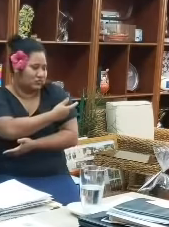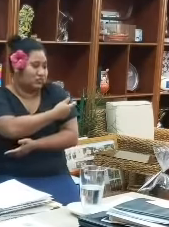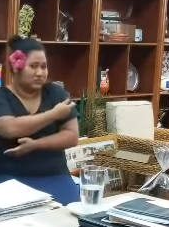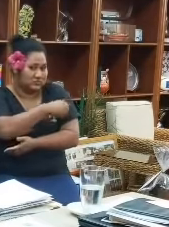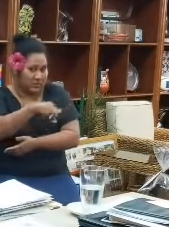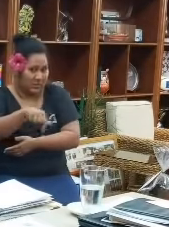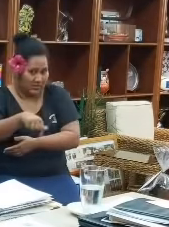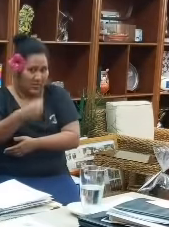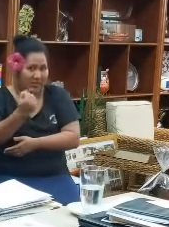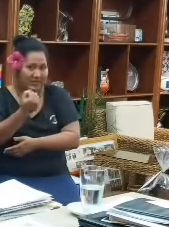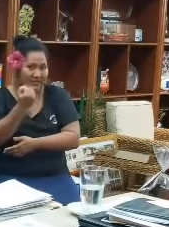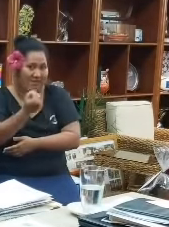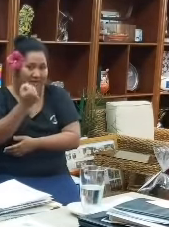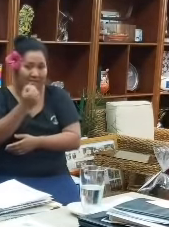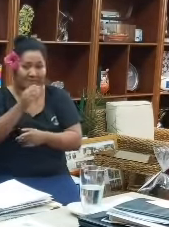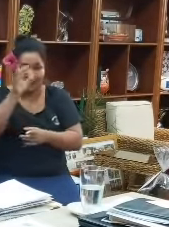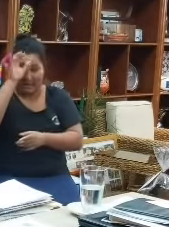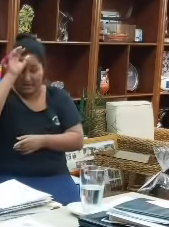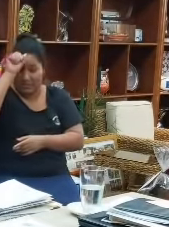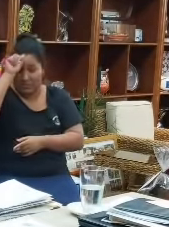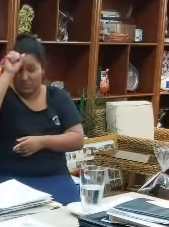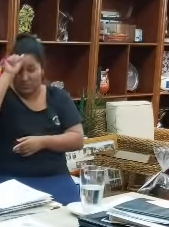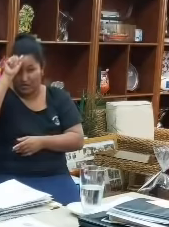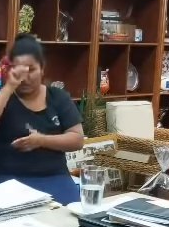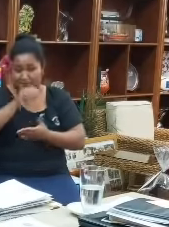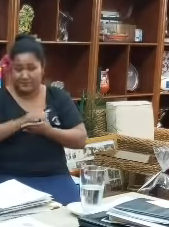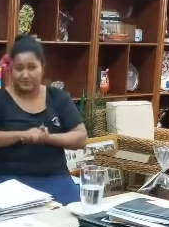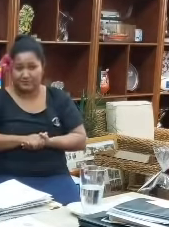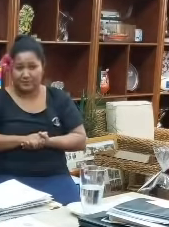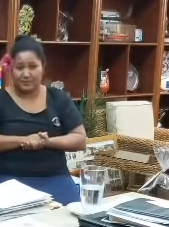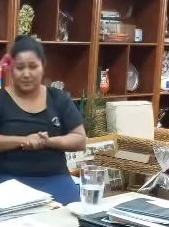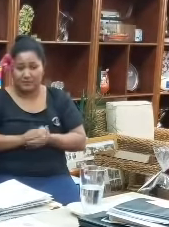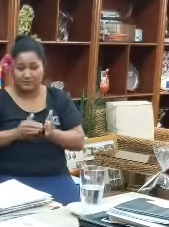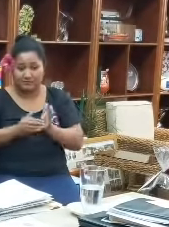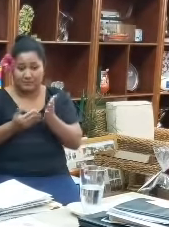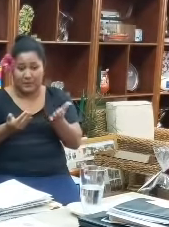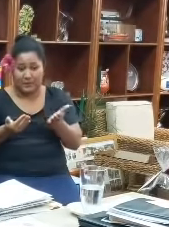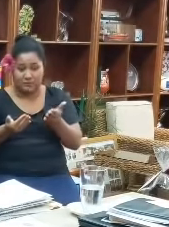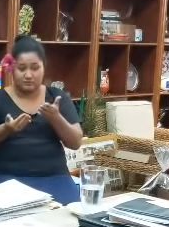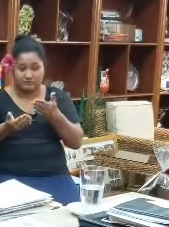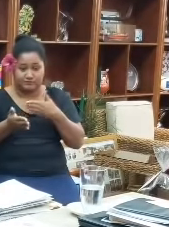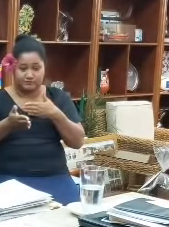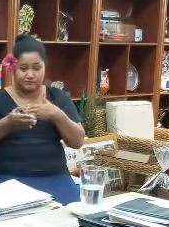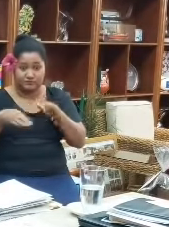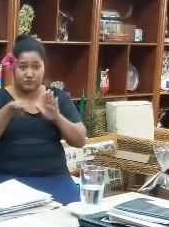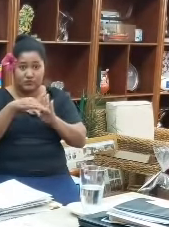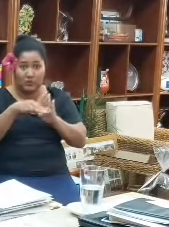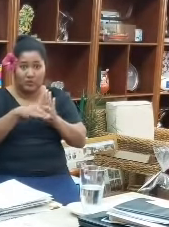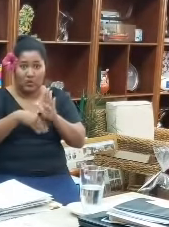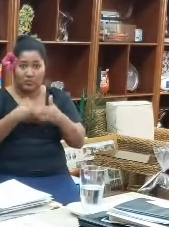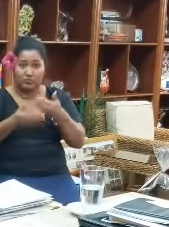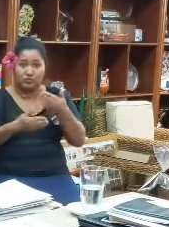A mantua la lefa o faru neile si vava umaya e anwani.